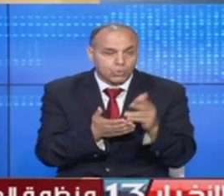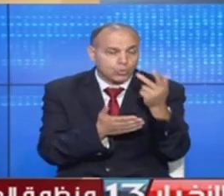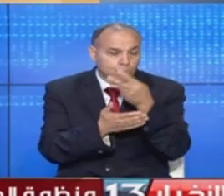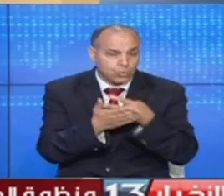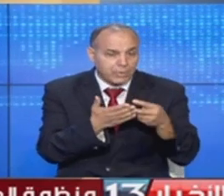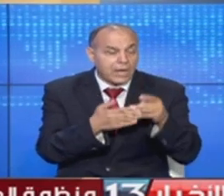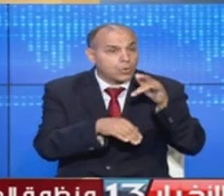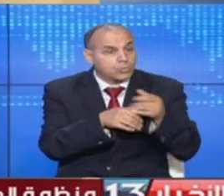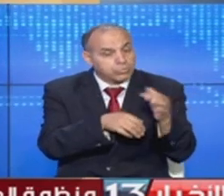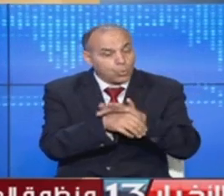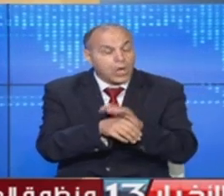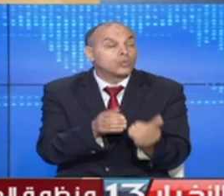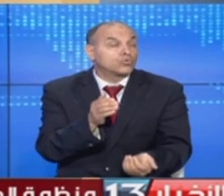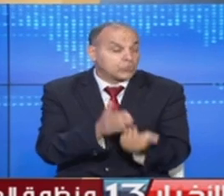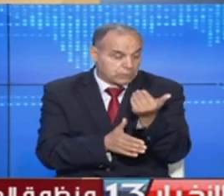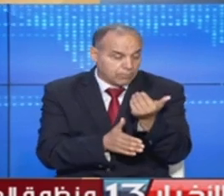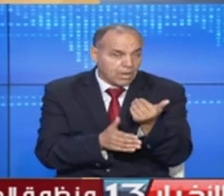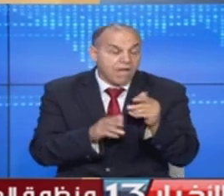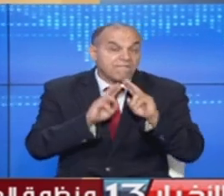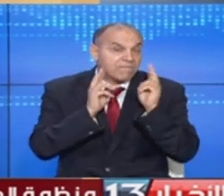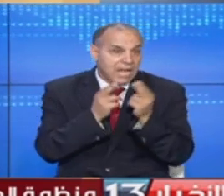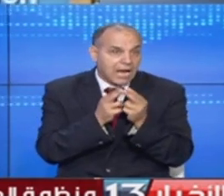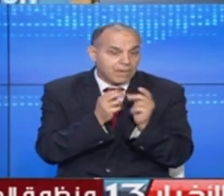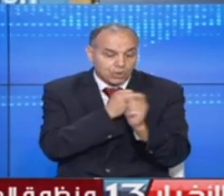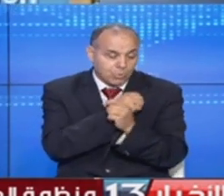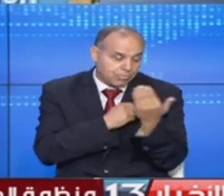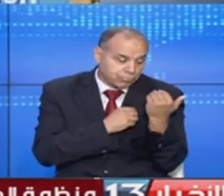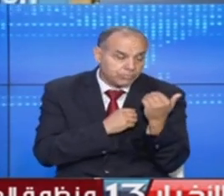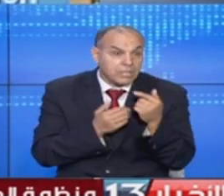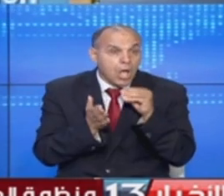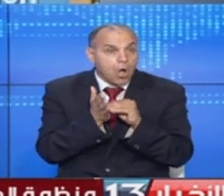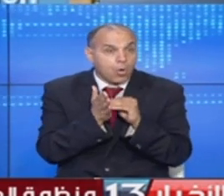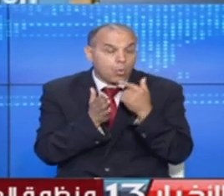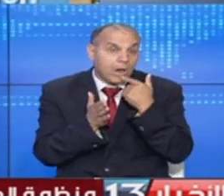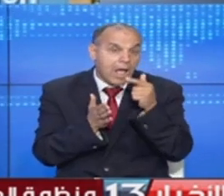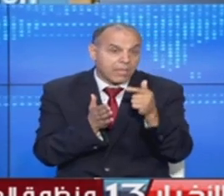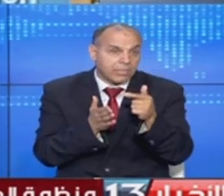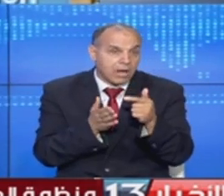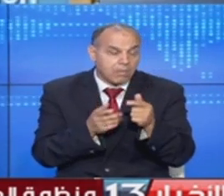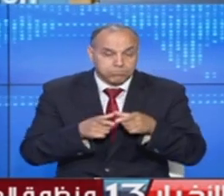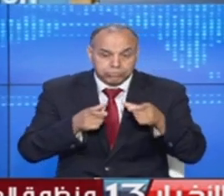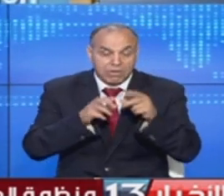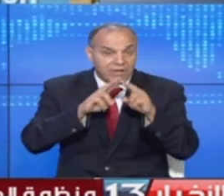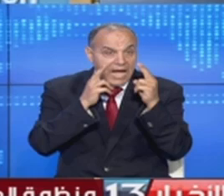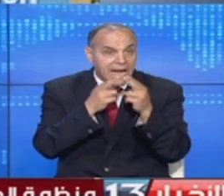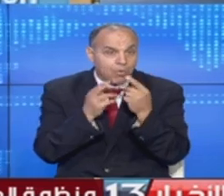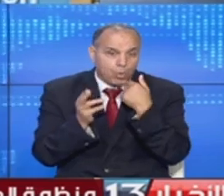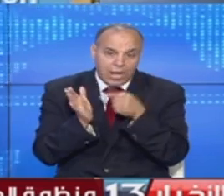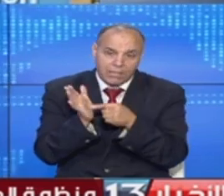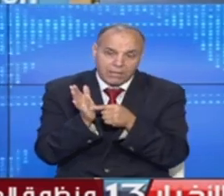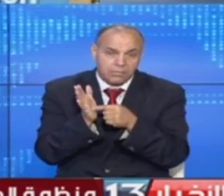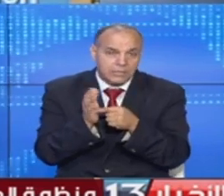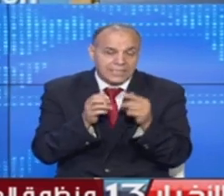اصابه جديده بفيروس كورونا المستجد حول العالم في الاسبوع المنقضي ما يمثل حسب الهيئه الدوليه ارتفاعا نسبته